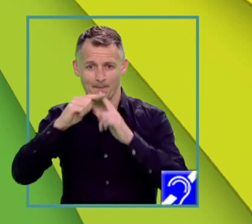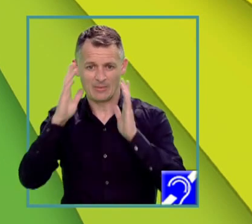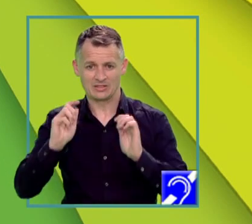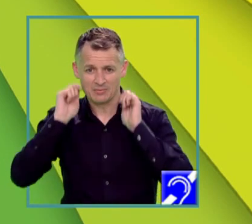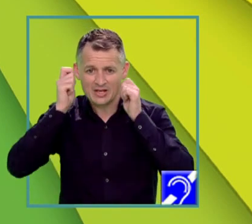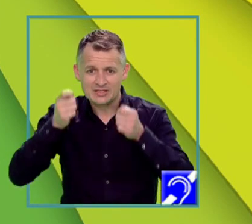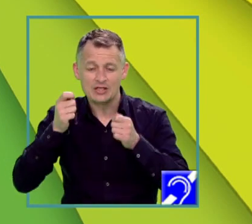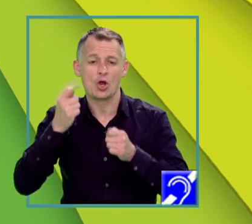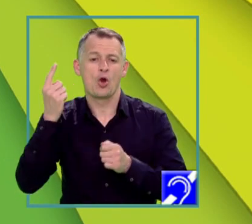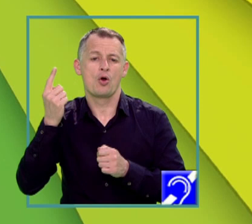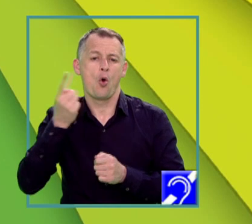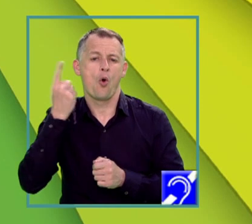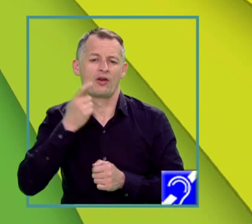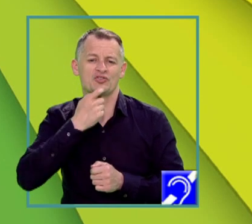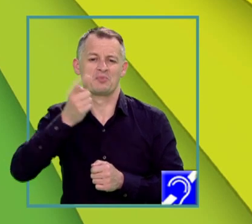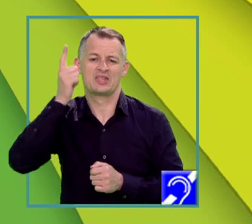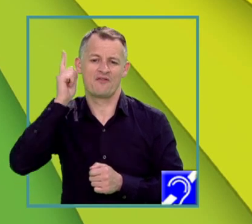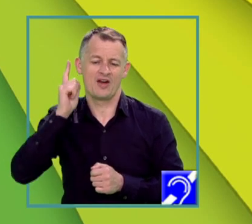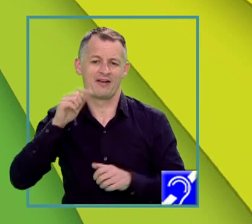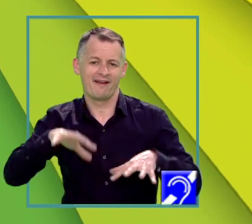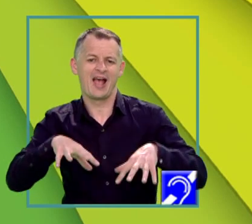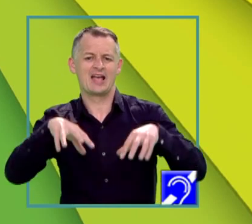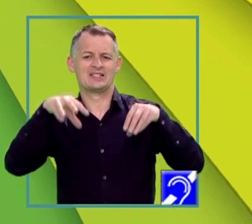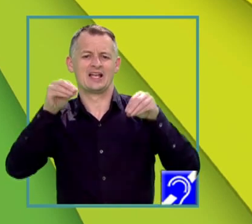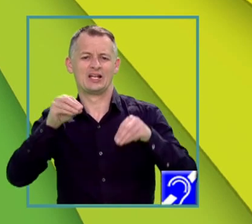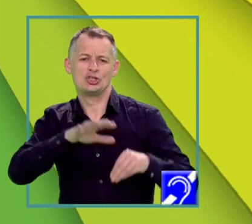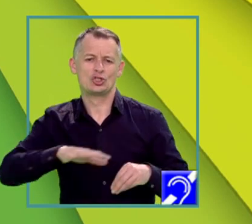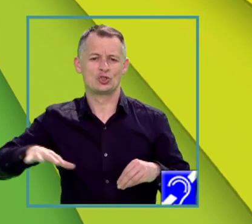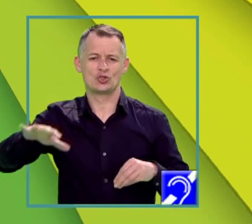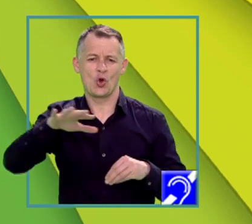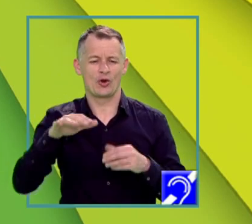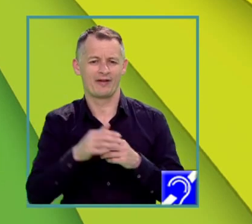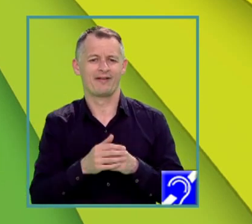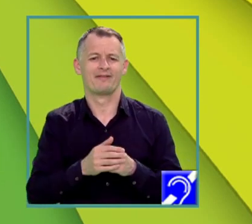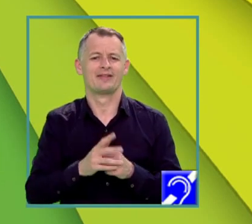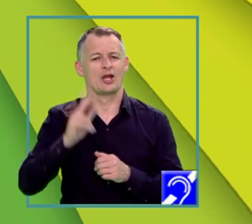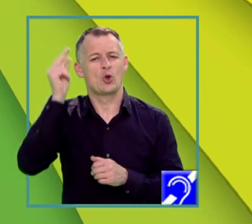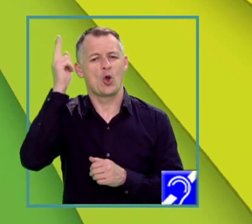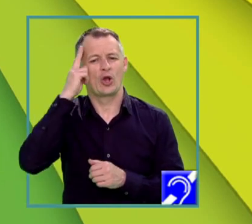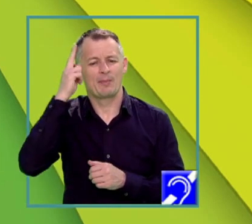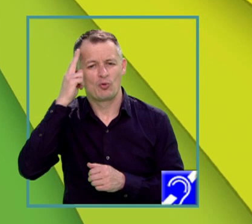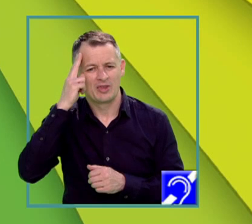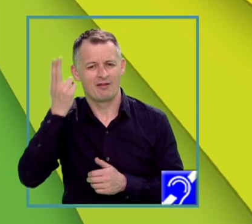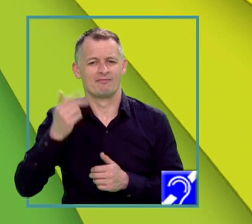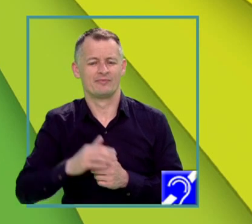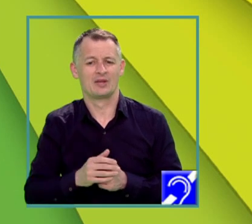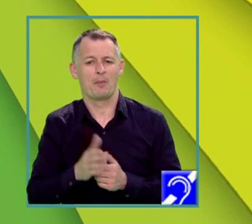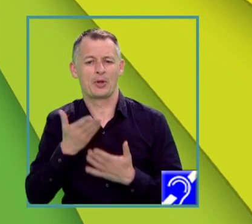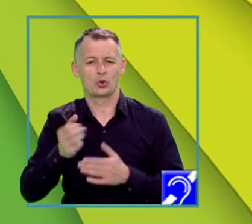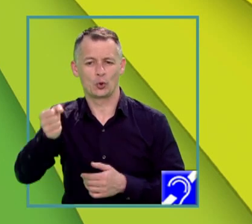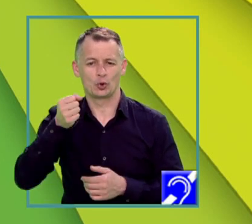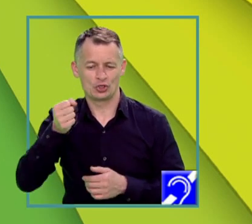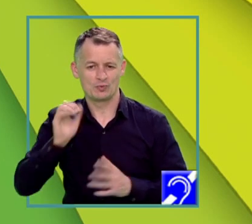și desigur putea să povestiți despre zone renumite ale turismului